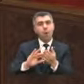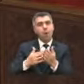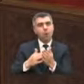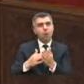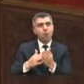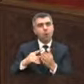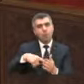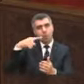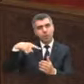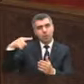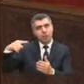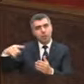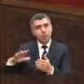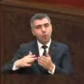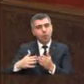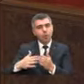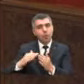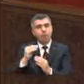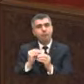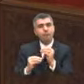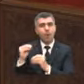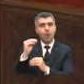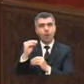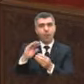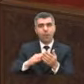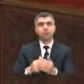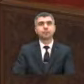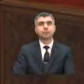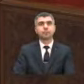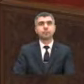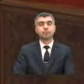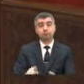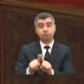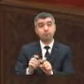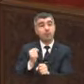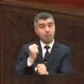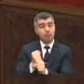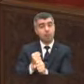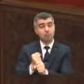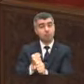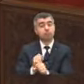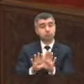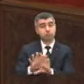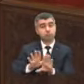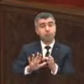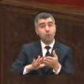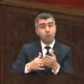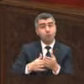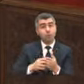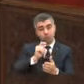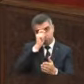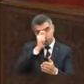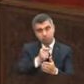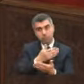المؤشرات تجاوزناها، وهذا لان كاين واحد العمل مكثف كيقوموا به،